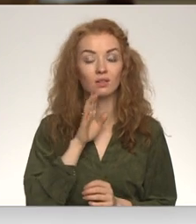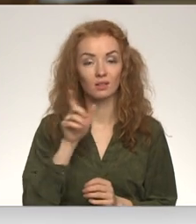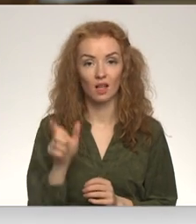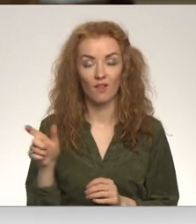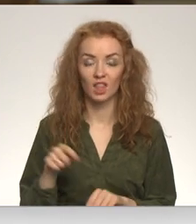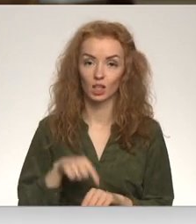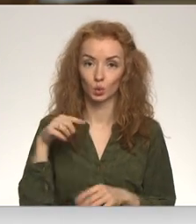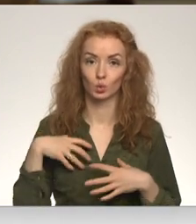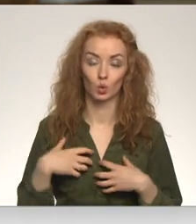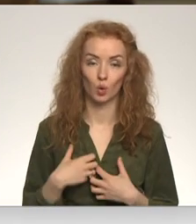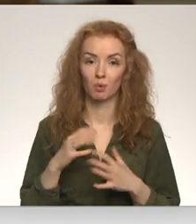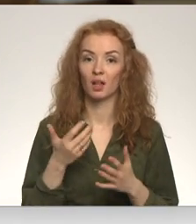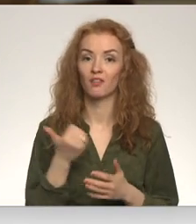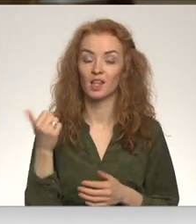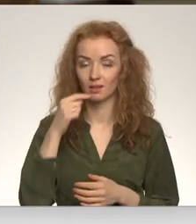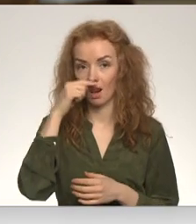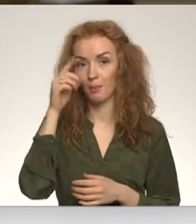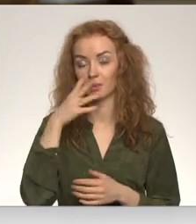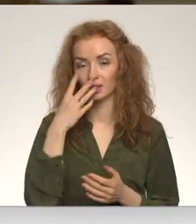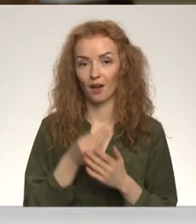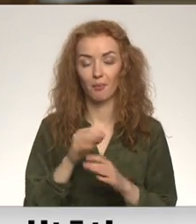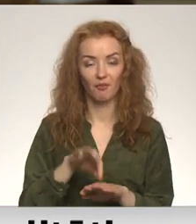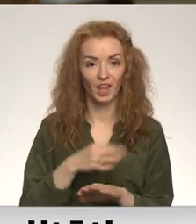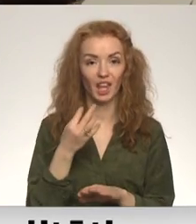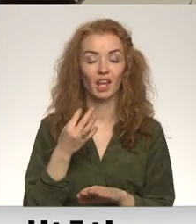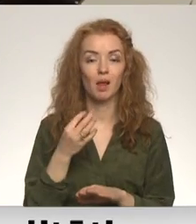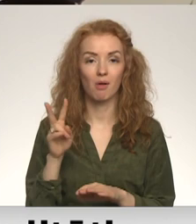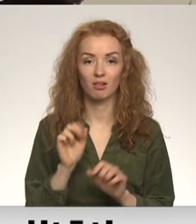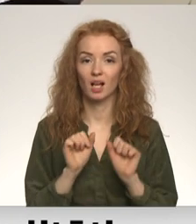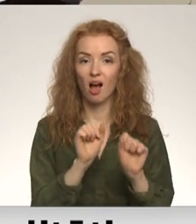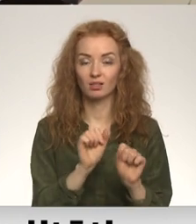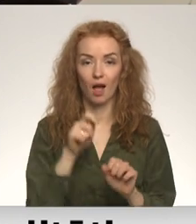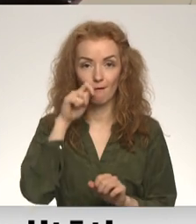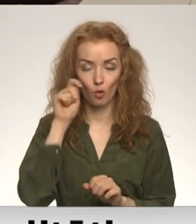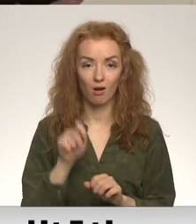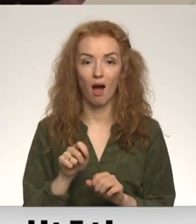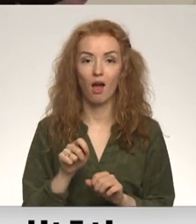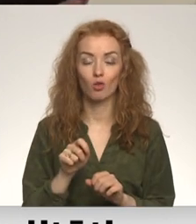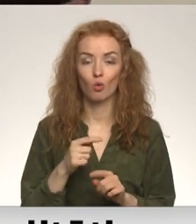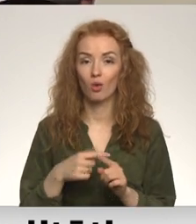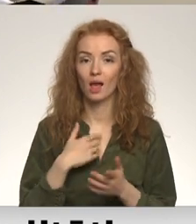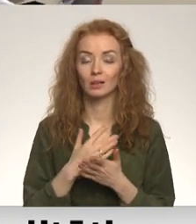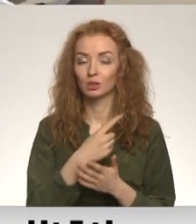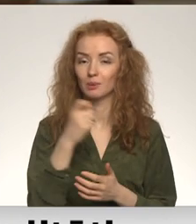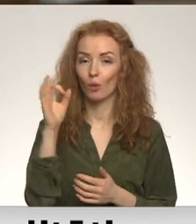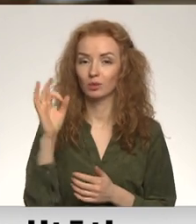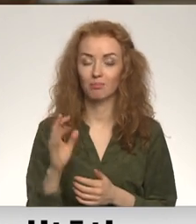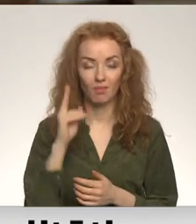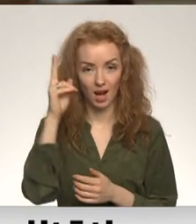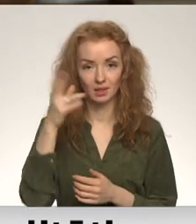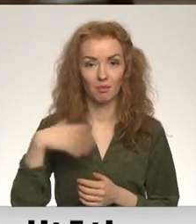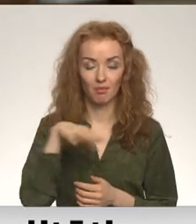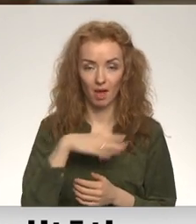izjūt skumjas, bet viņas ir lepnas par saviem vīriešiem, kuri aizstāv viņu mājas un valsti. Es esmu 100% pārliecināta, ka